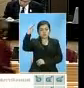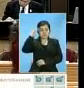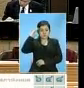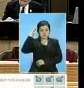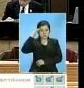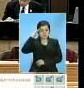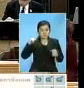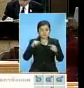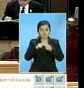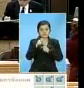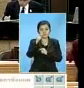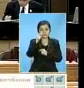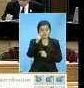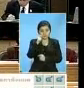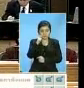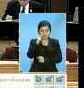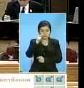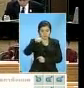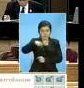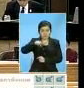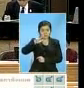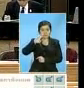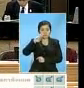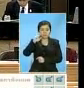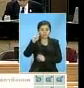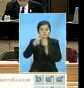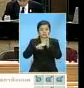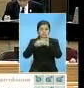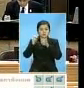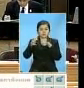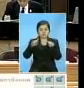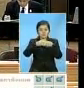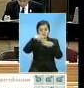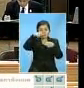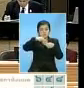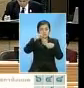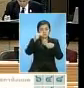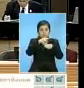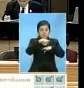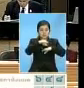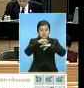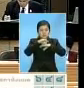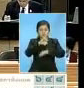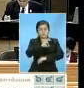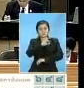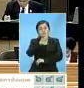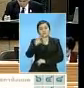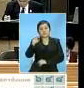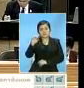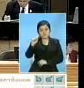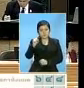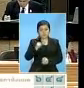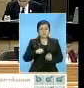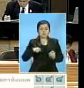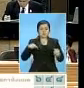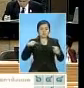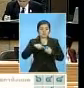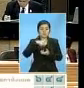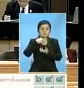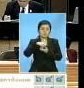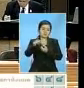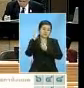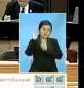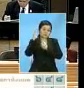ฎรระบบบัญชีรายชื่อพรรคเพื่อไทยในฐานะสมาชิกรัฐสภาจะขออภิปรายสนับสนุนร่